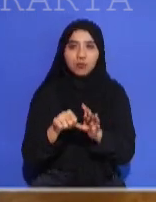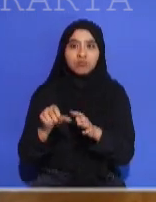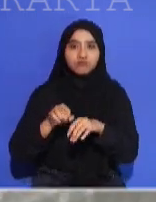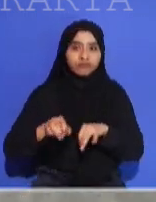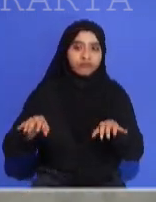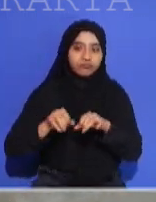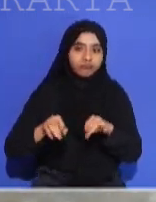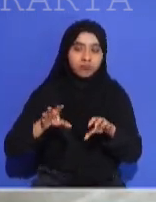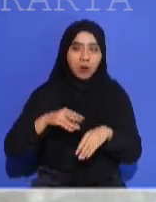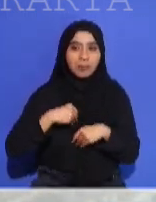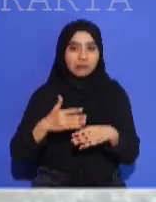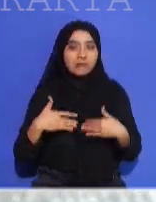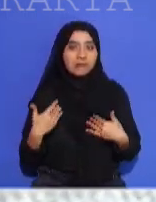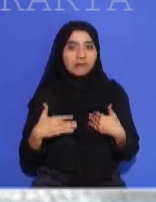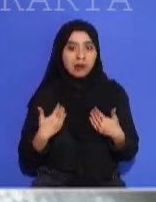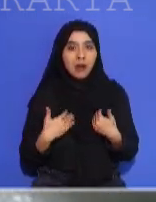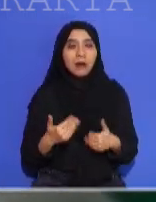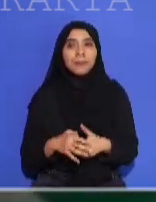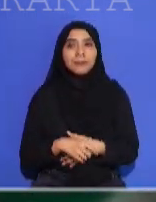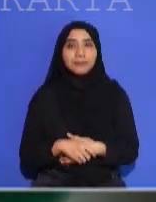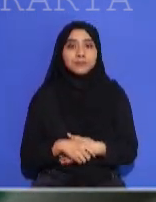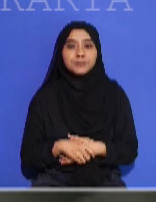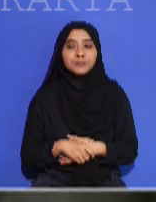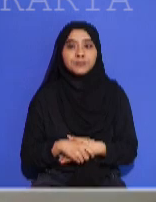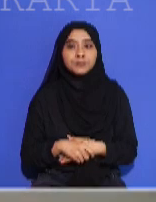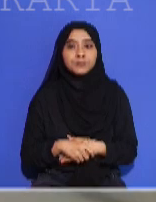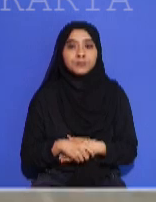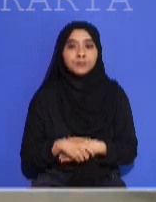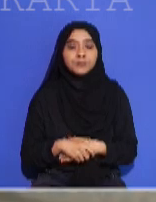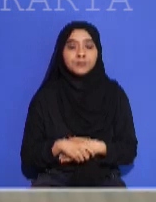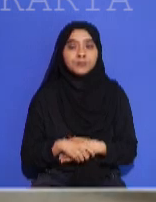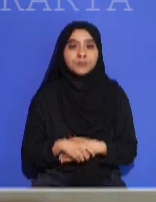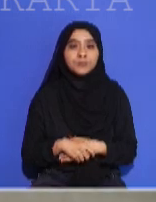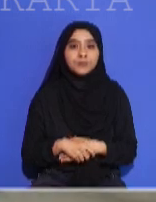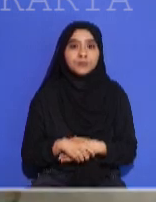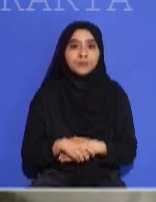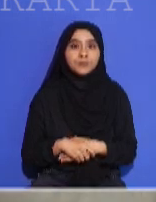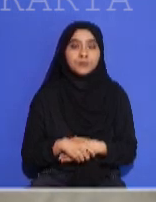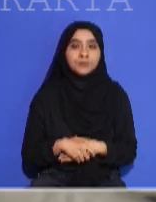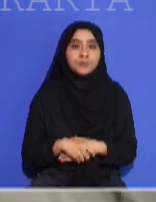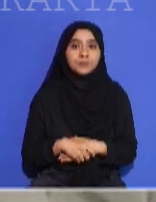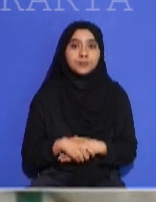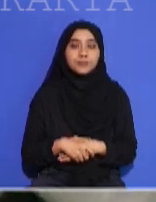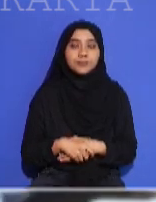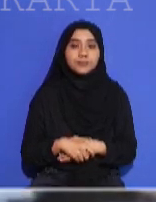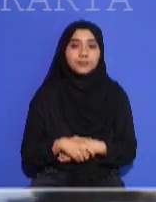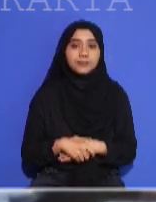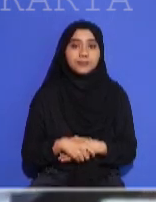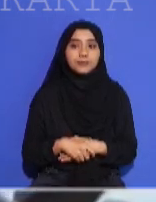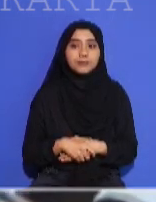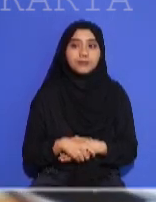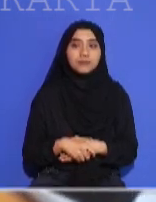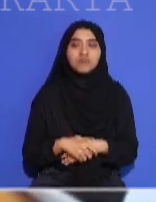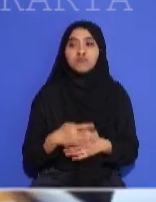penerima manfaat yang diambil dari data pensasaran percepatan penghapusan sasaran kemiskinan ekstrim keluarga penerima manfaat. Dibanding